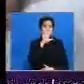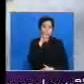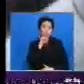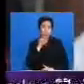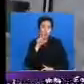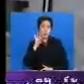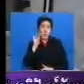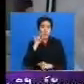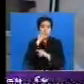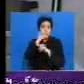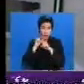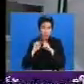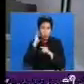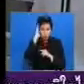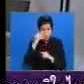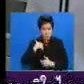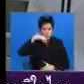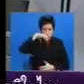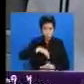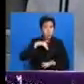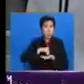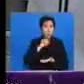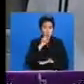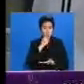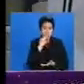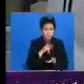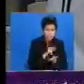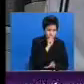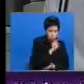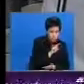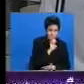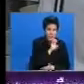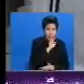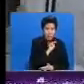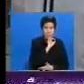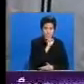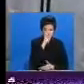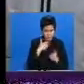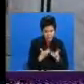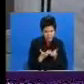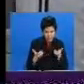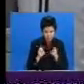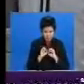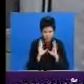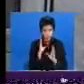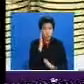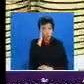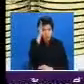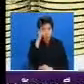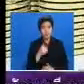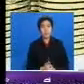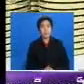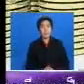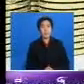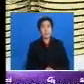พัฒนาการจัดตั้งศูนย์คัดแยกเฉพาะสำหรับไปรษณีย์ด่วนพิเศษหรือ EMSต่อไปด้วยครับตรวจ